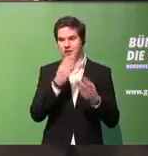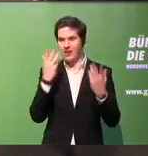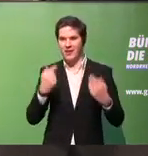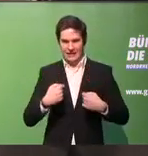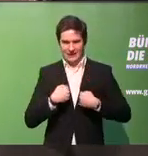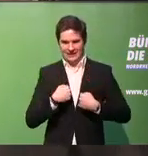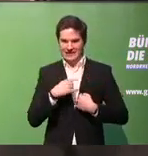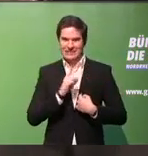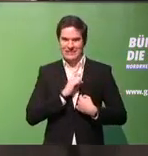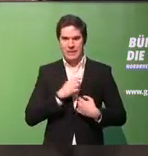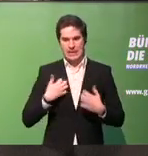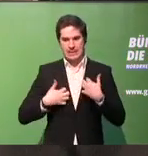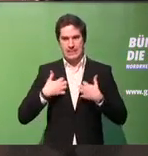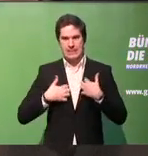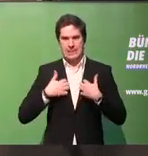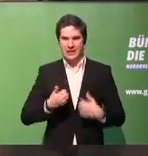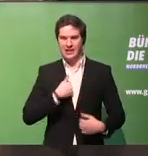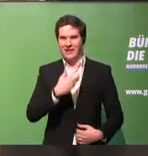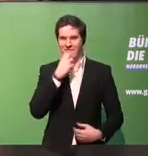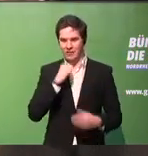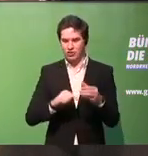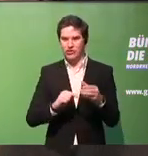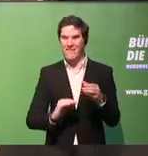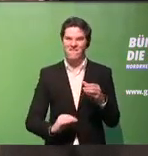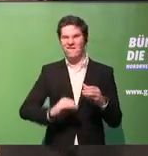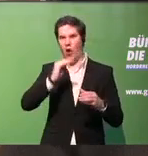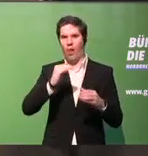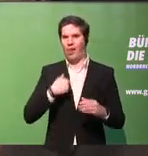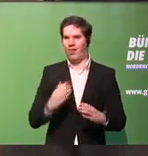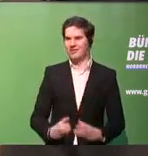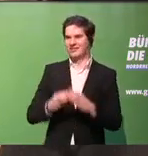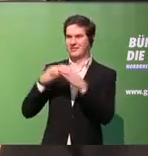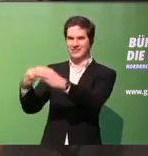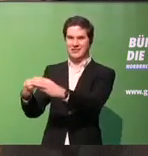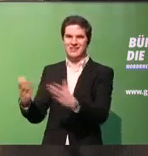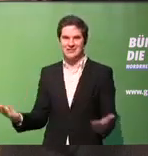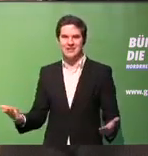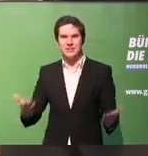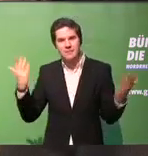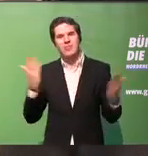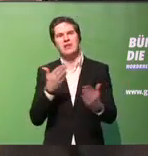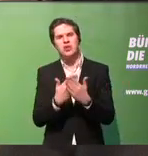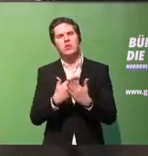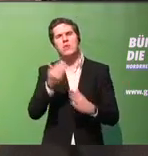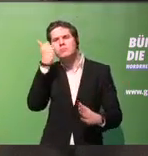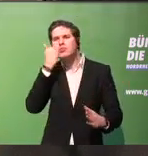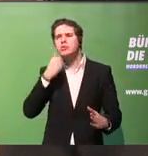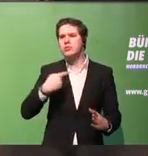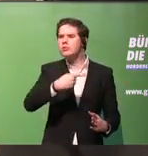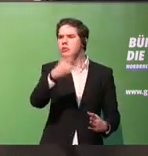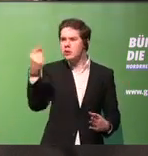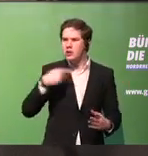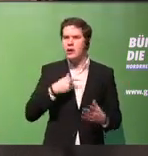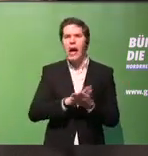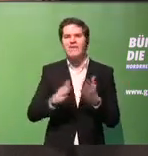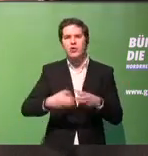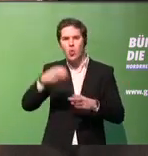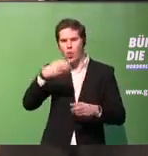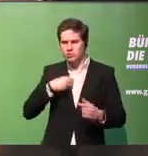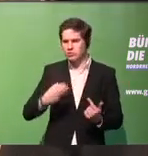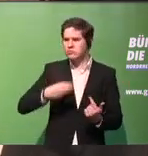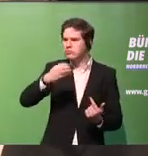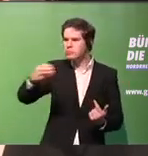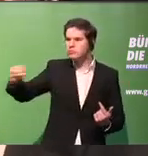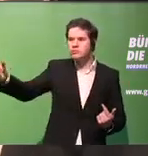Dose morgen einigermaßen gut gefüllt wieder bei der Kölner AIDS-Hilfe abgebe. Und deswegen würde ich sie jetzt gerne hier nochmal durch die Reihen geben lassen, auch